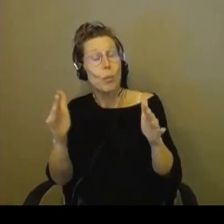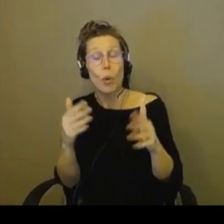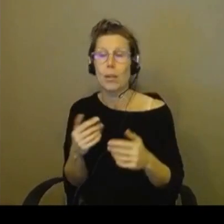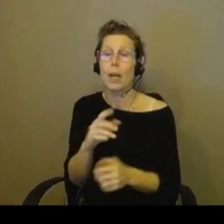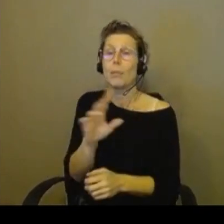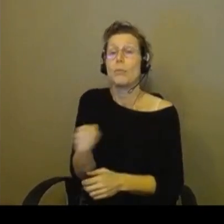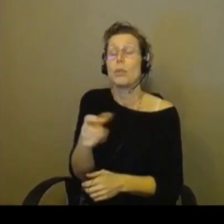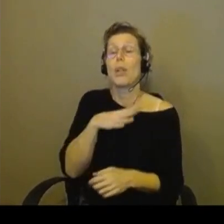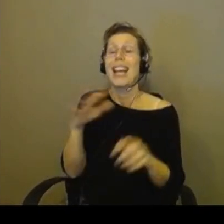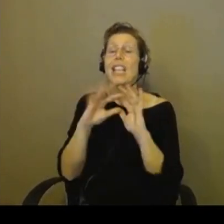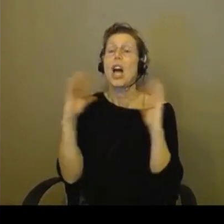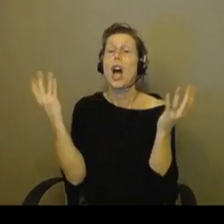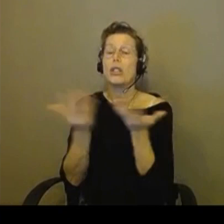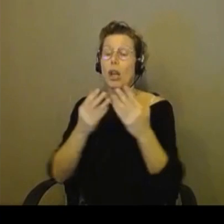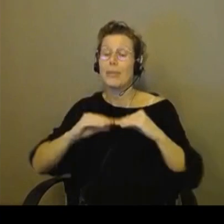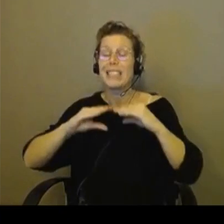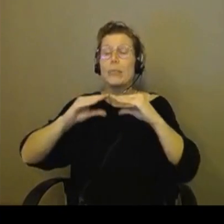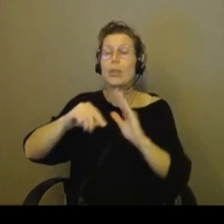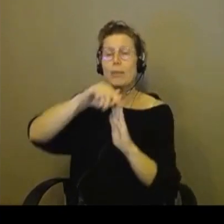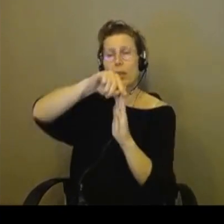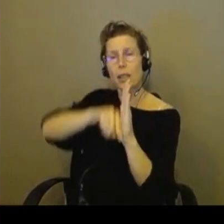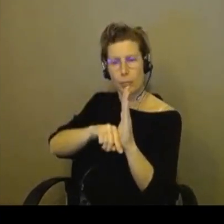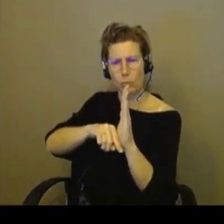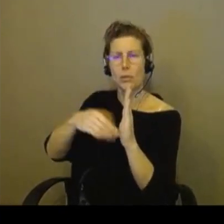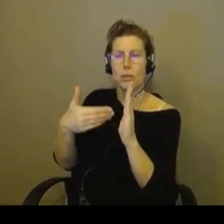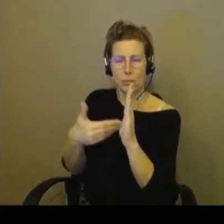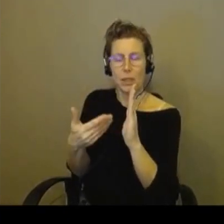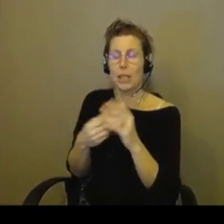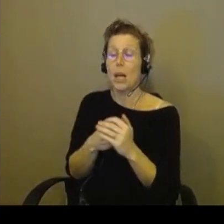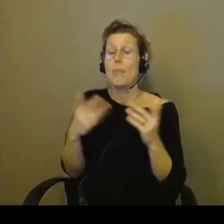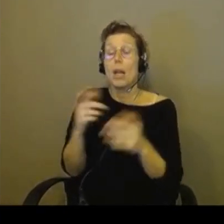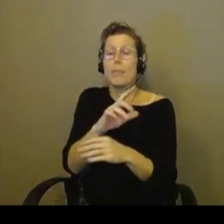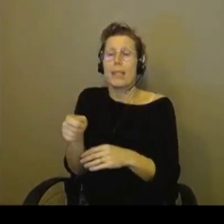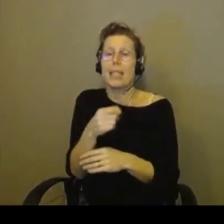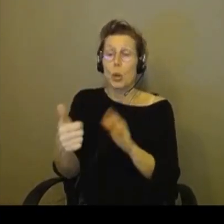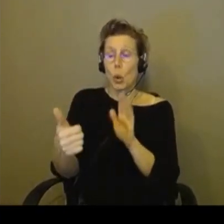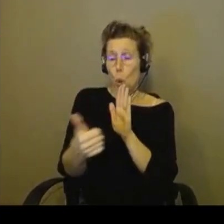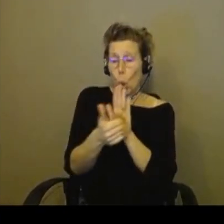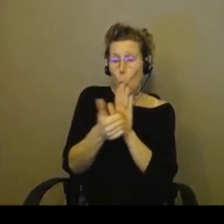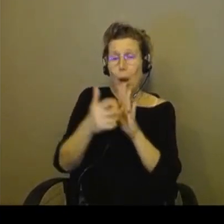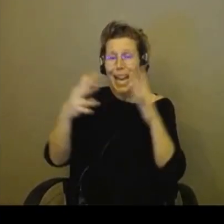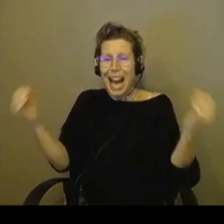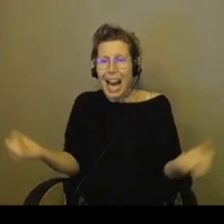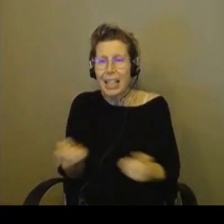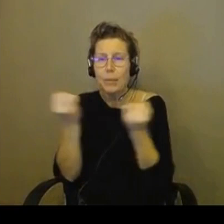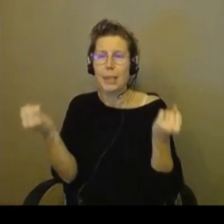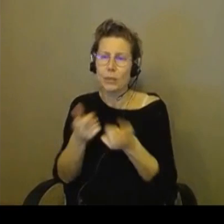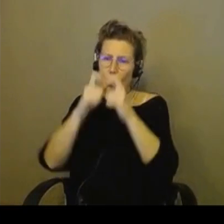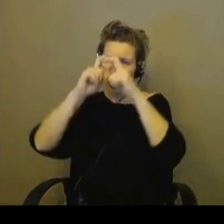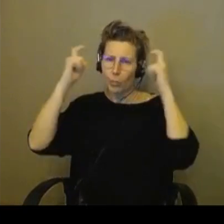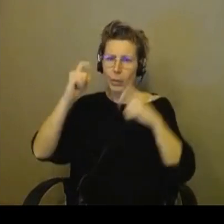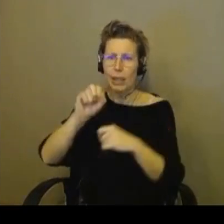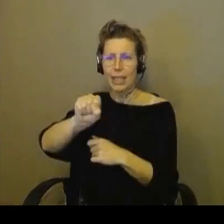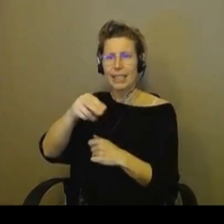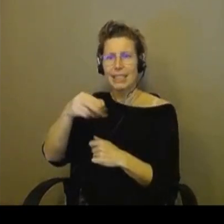à l'ensemble des entreprises ferroviaires. Mais au-delà de ça, le rôle d'animation de SNCF Réseau, ça va aussi consister à